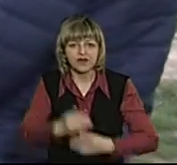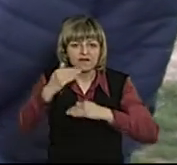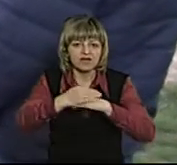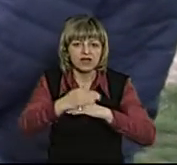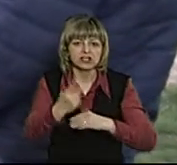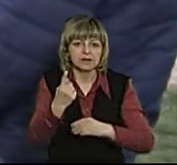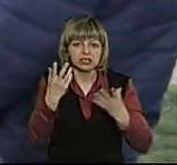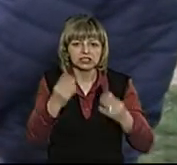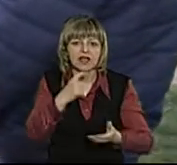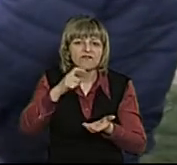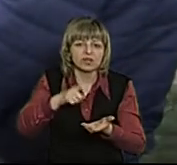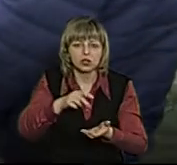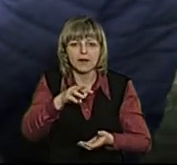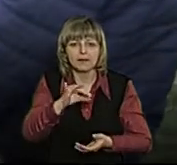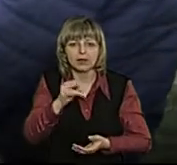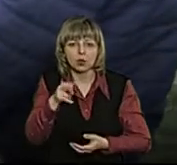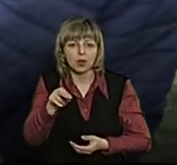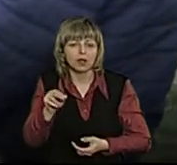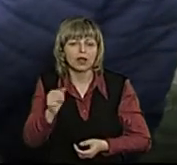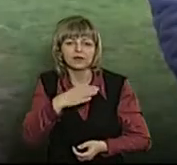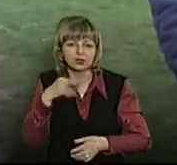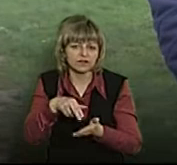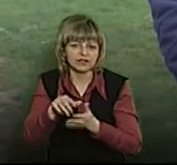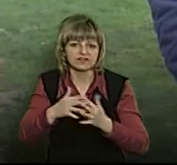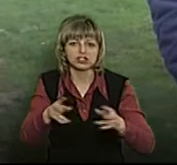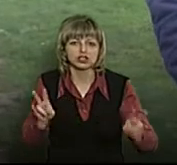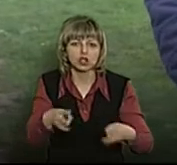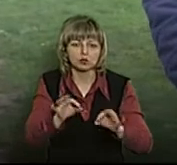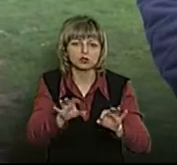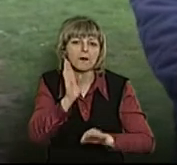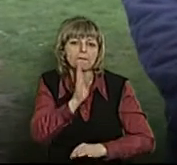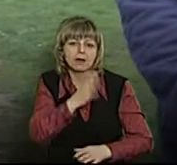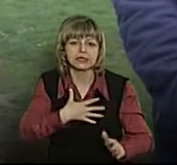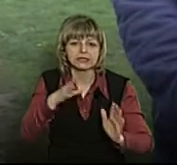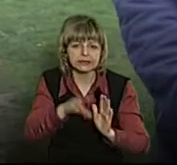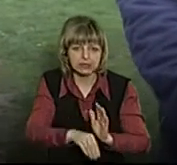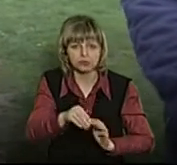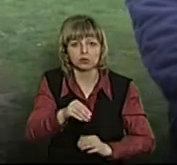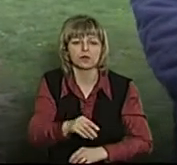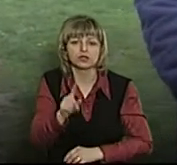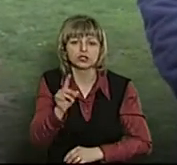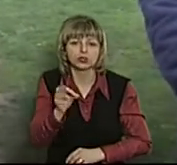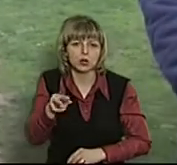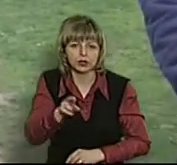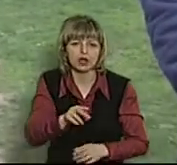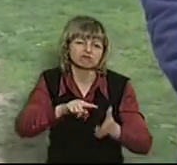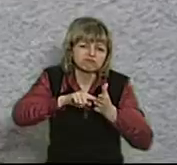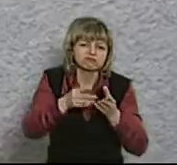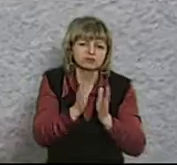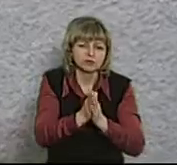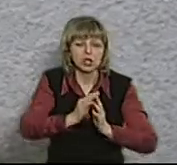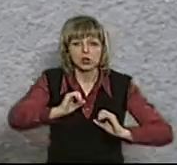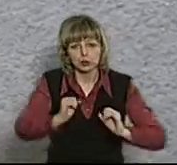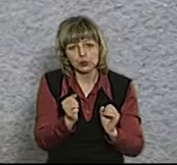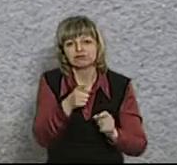Ввечері на перший день Великодня Микола не хотів іти до сільського клубу, розповідає мати загиблого Зоя Кривчук. Наполягли друзі, він